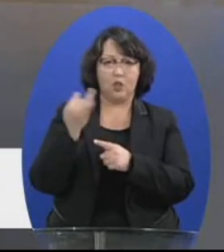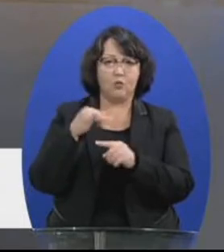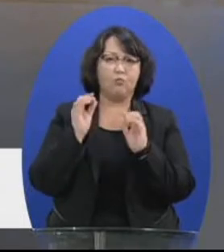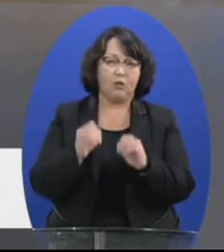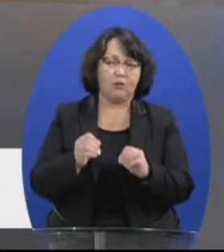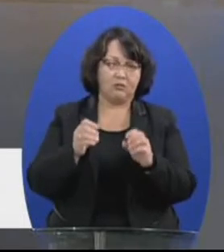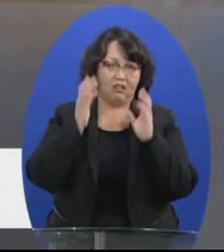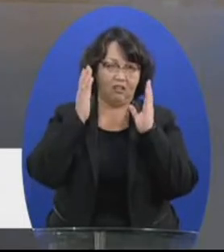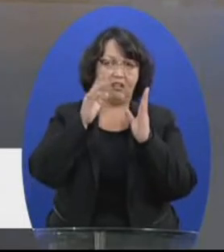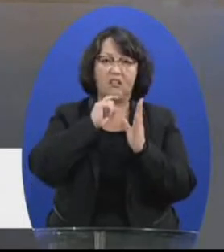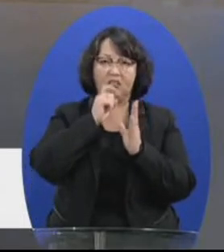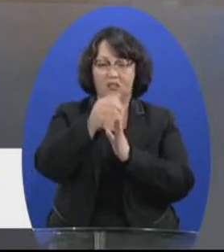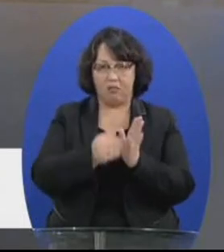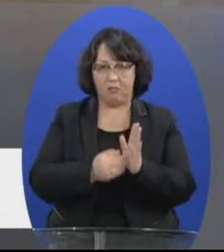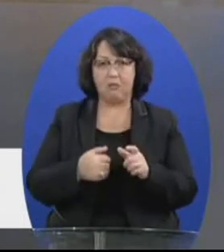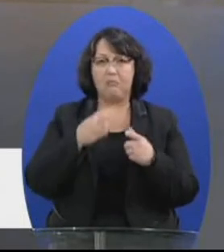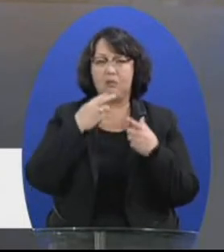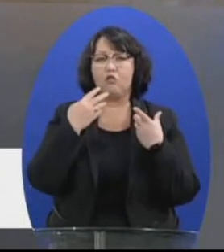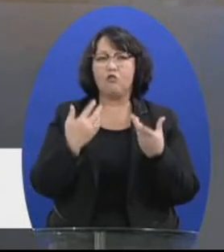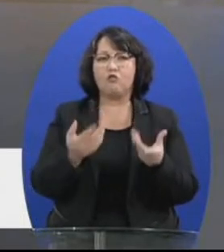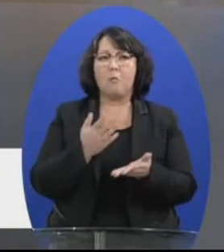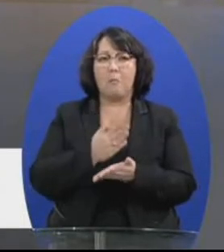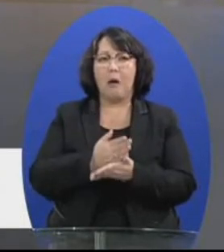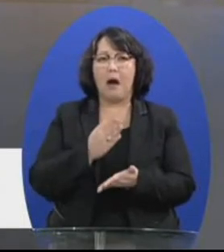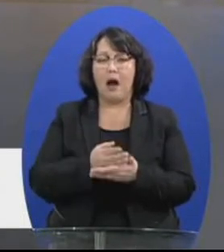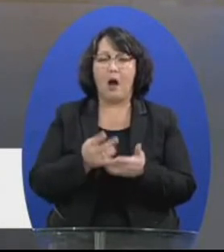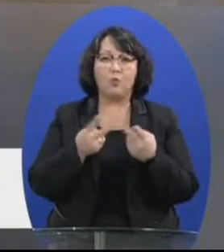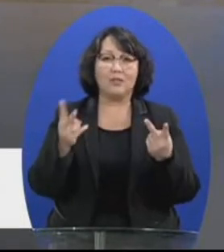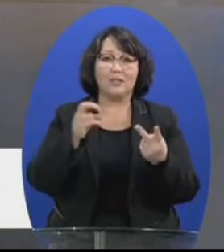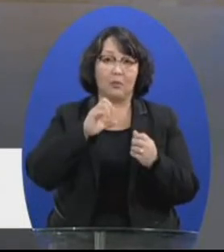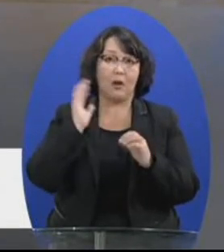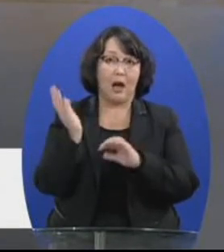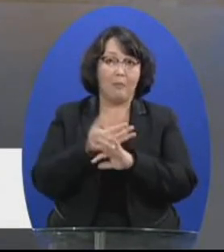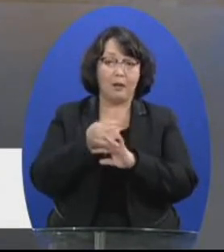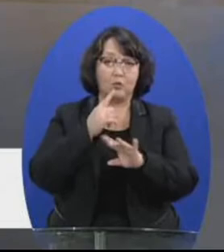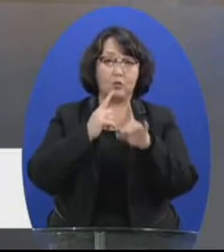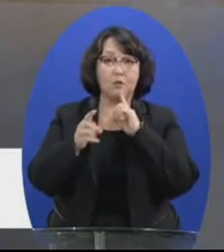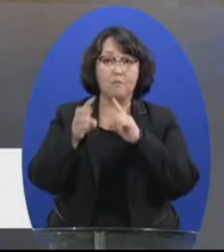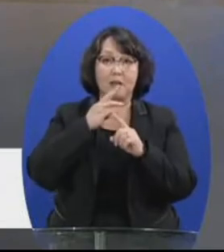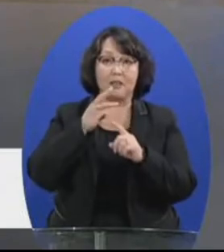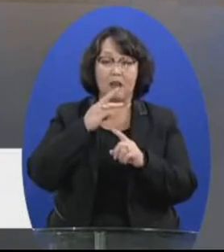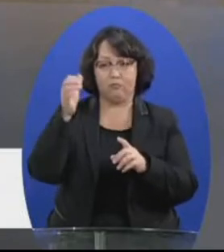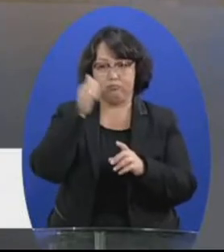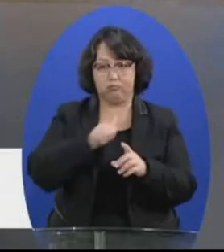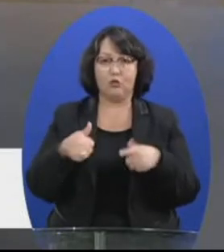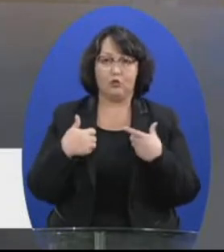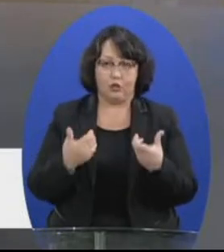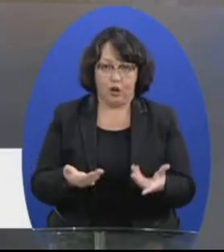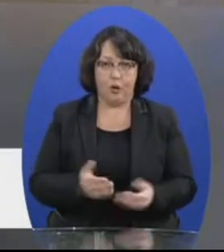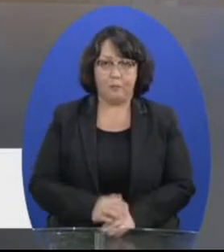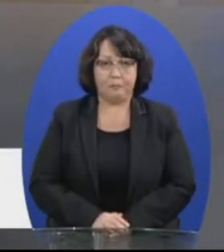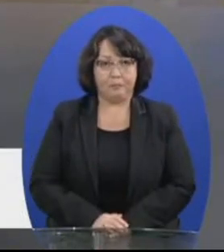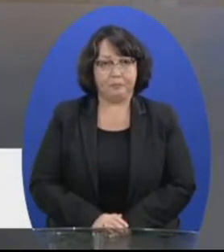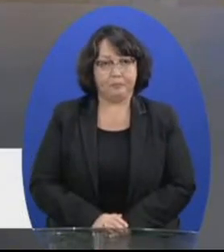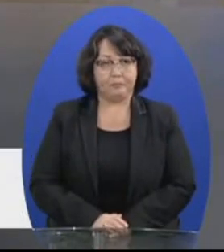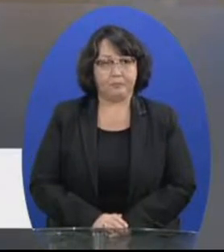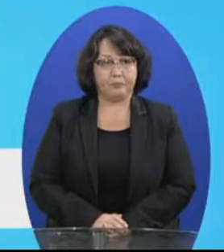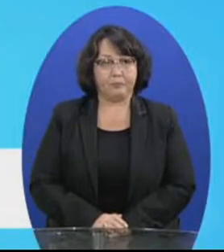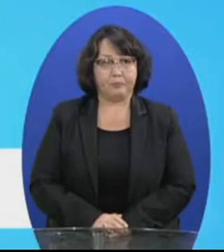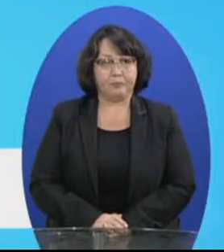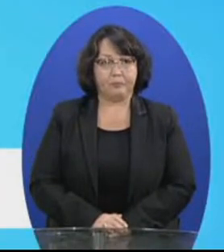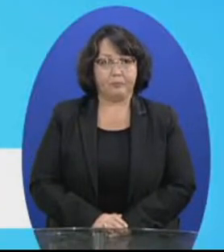ийм тайлбар мэдээллийг бол өгсөн. За ингээ үзэгч та бүхэндээ үндэсний аюулгүй байдлын зөвлөлийн мэдээллийг бүрэн ихээр нь үзүүлээ.